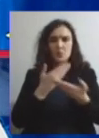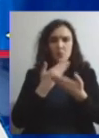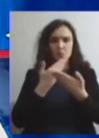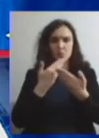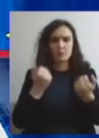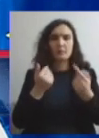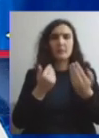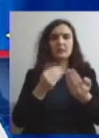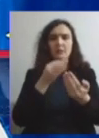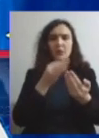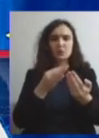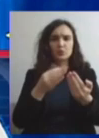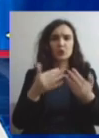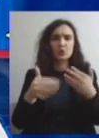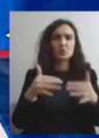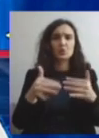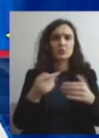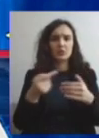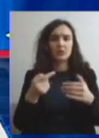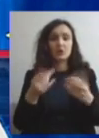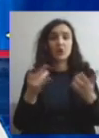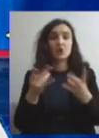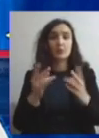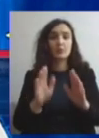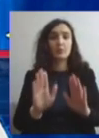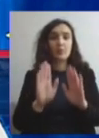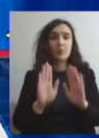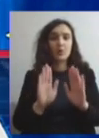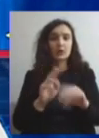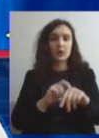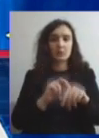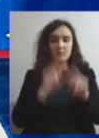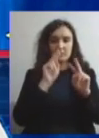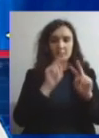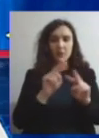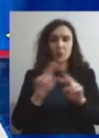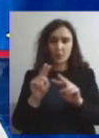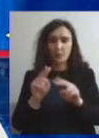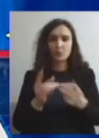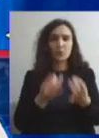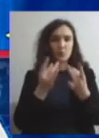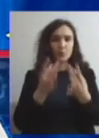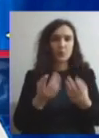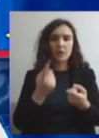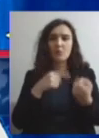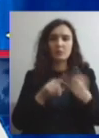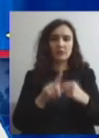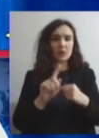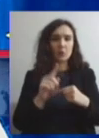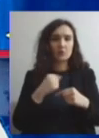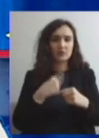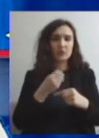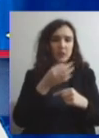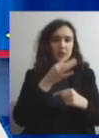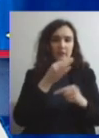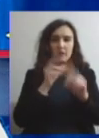პასუხი არის სუსტი დადებითი და საჭიროებენ მხოლოდ ექიმების მეთვალყურეობას, უბრალოდ გამომდინარე იქედან, რომ ჩვენ ჯერ კიდევ არ